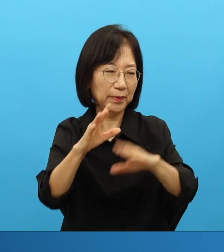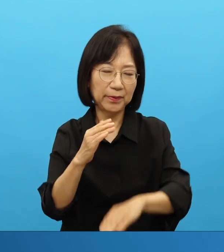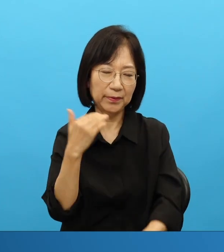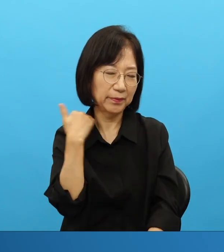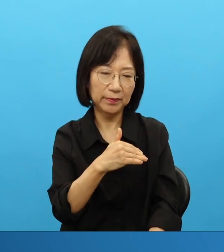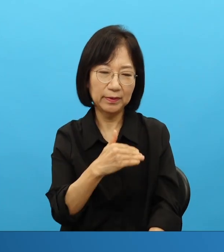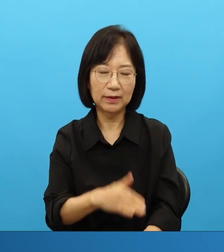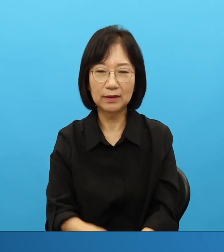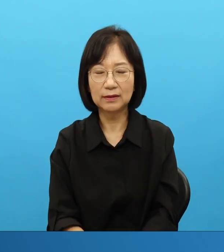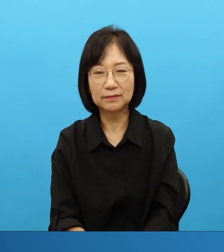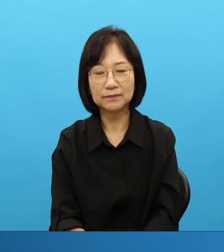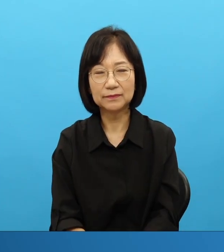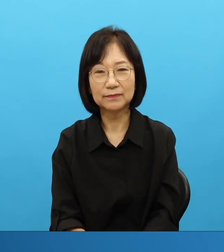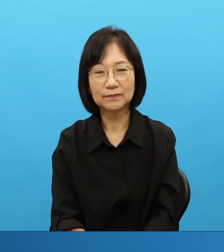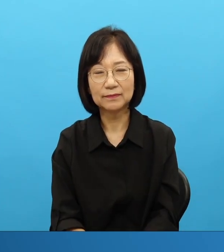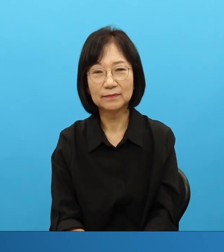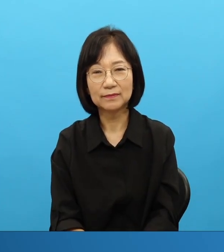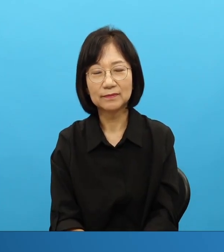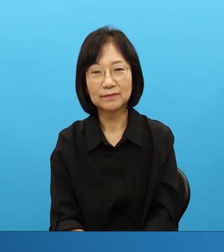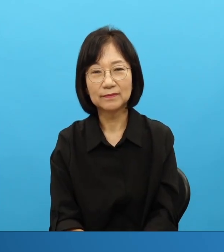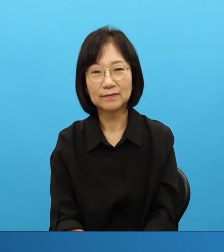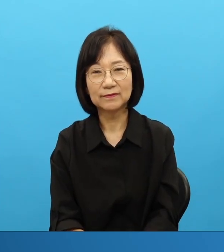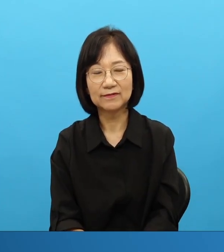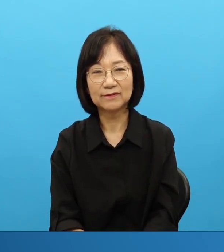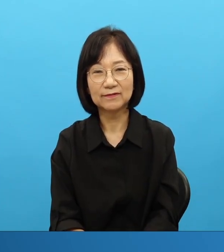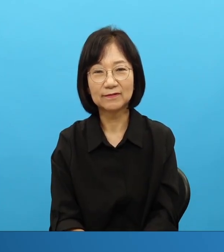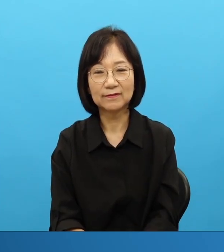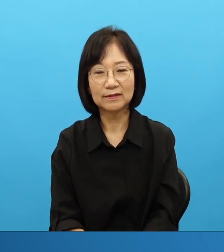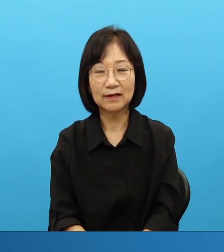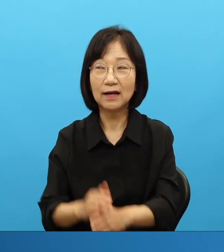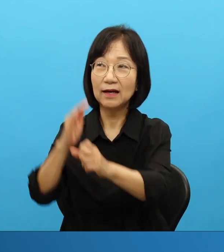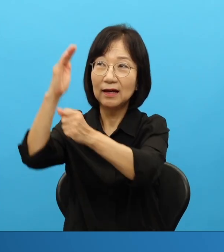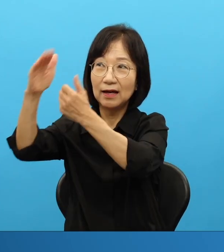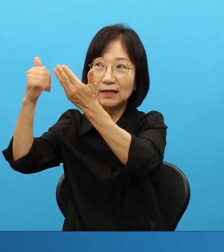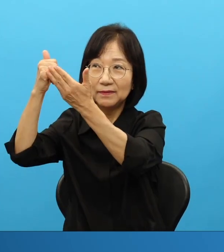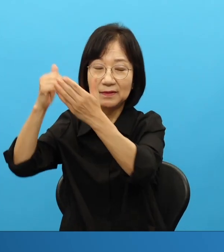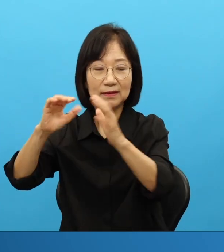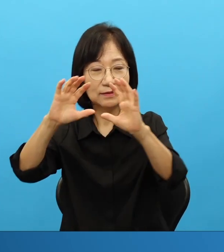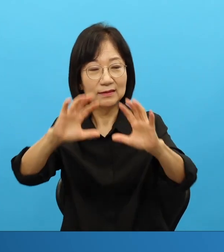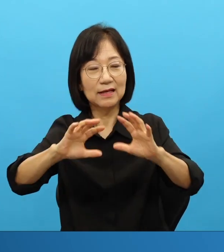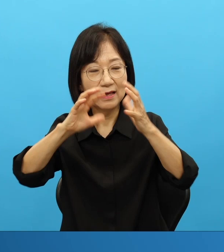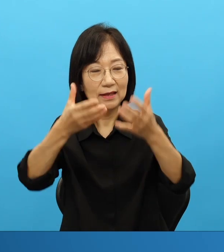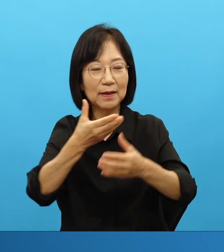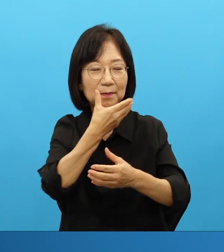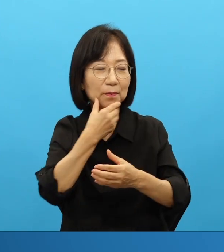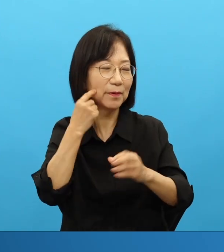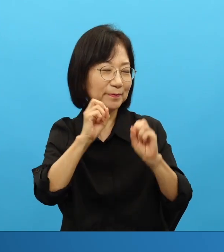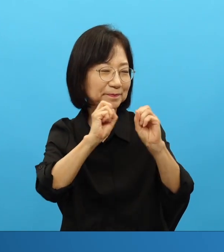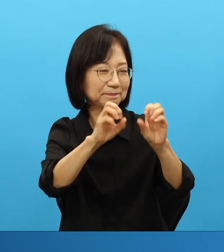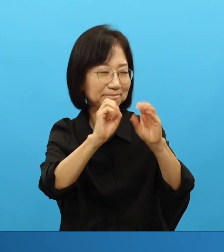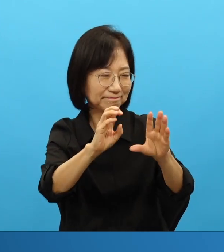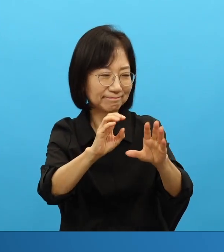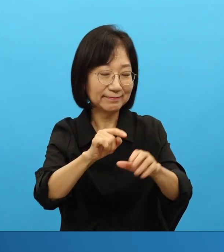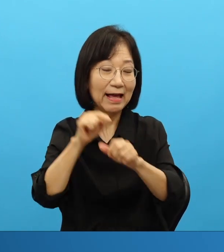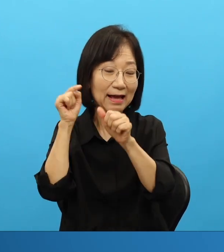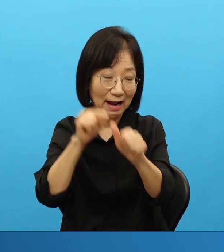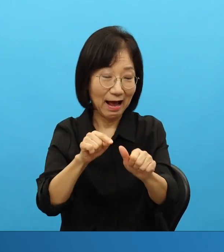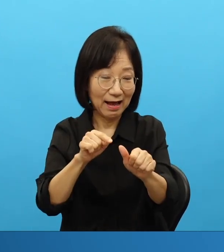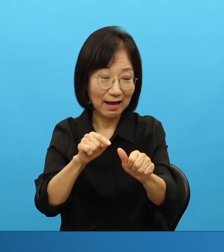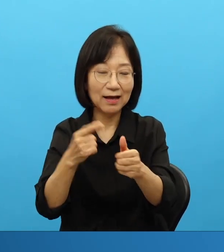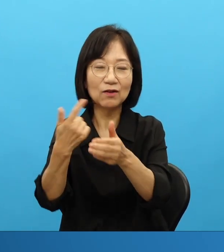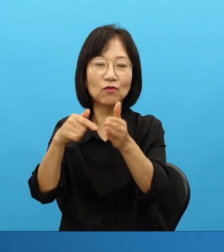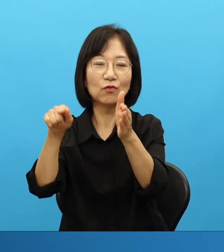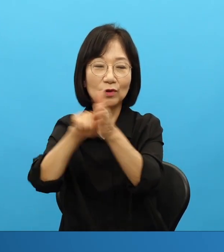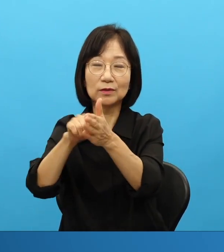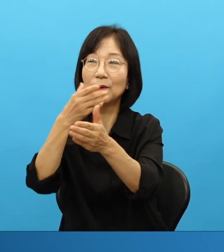world evangelization. 세계복음만 하라고 복음을 줬더니 우리는 선민이다 이렇게. God gave them the gospel